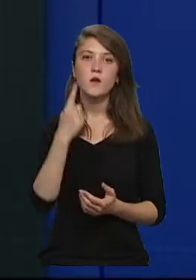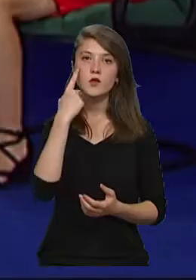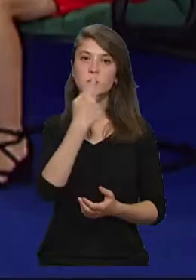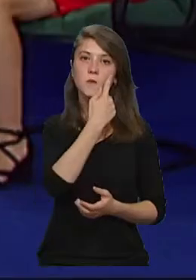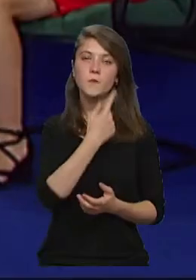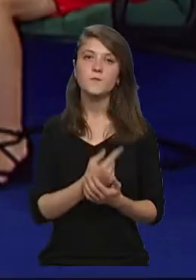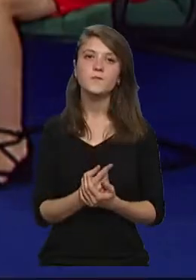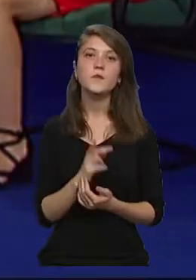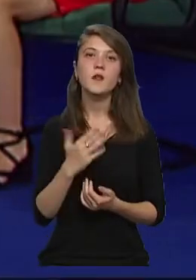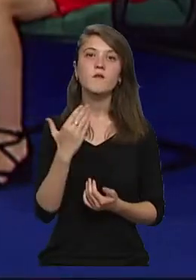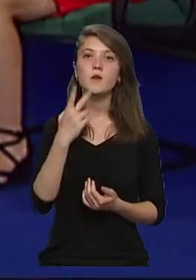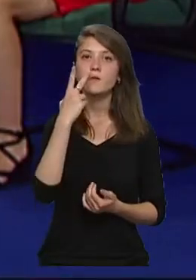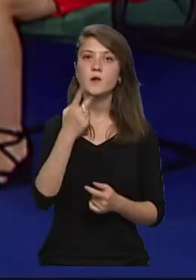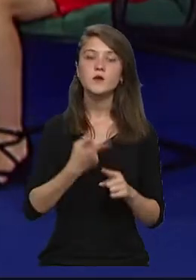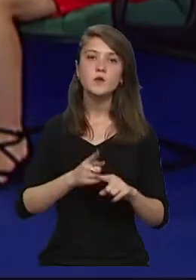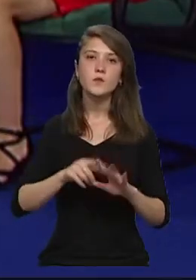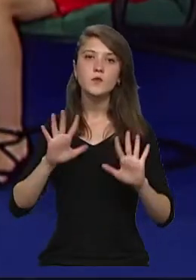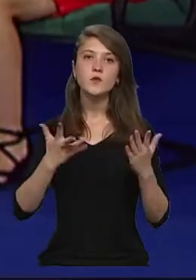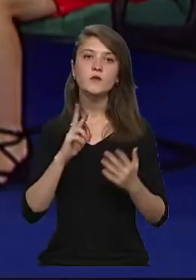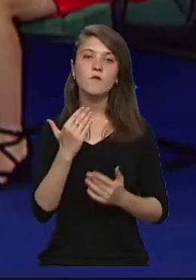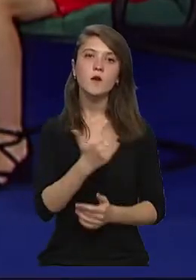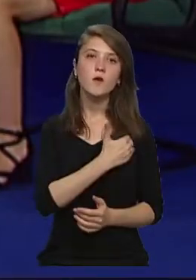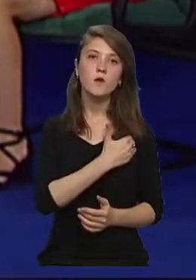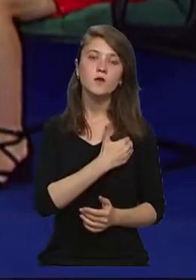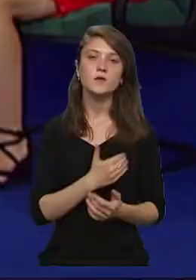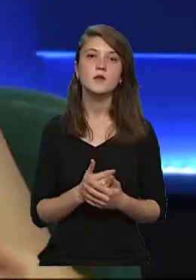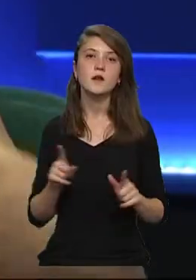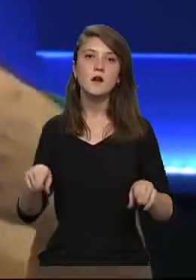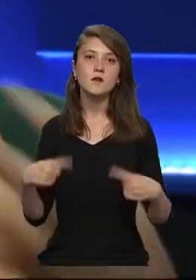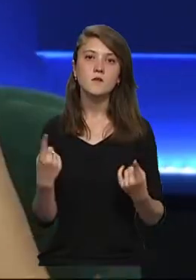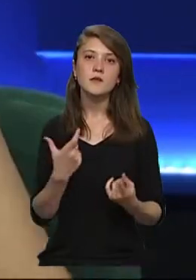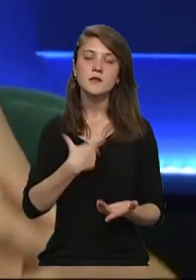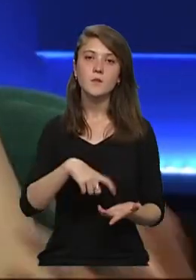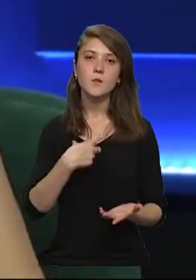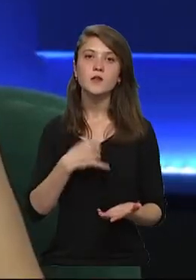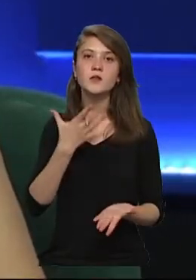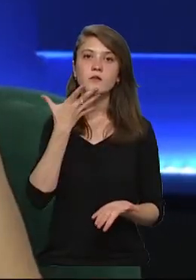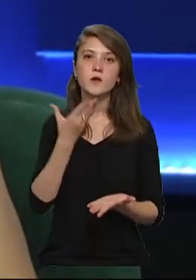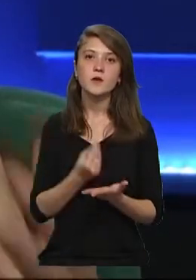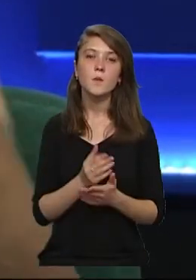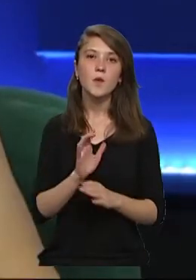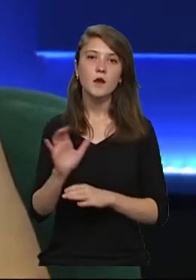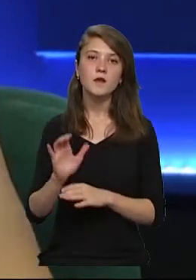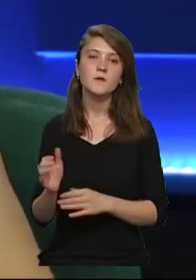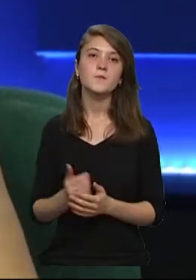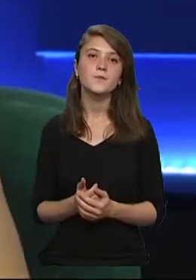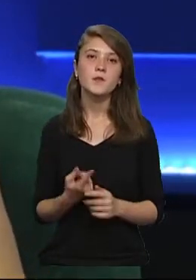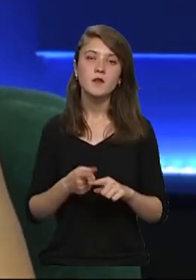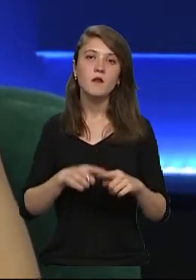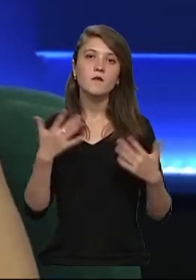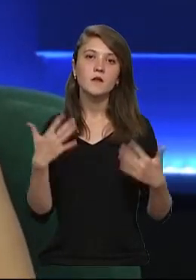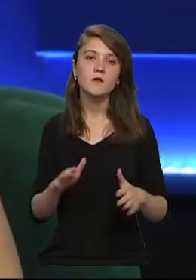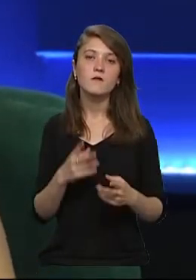очима. Як вони бачать ці події, як вони хочуть реалізовувати себе і свої проекти. Тобто це вже